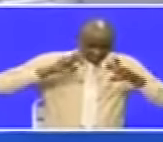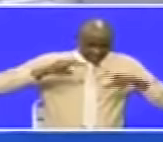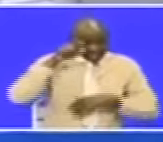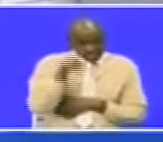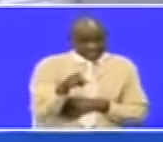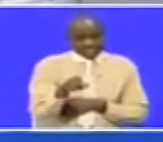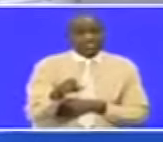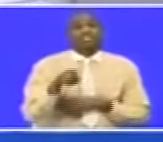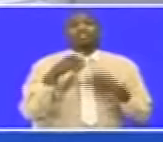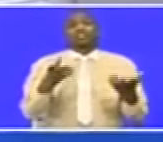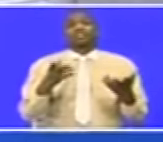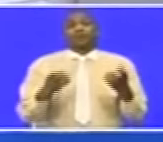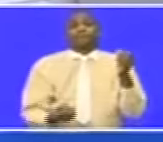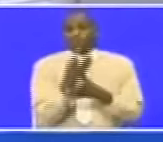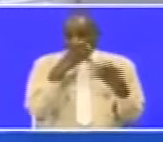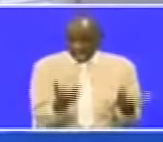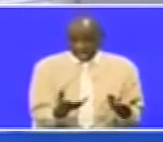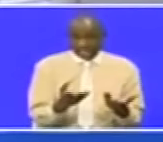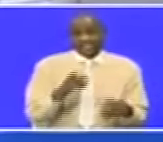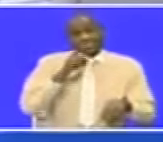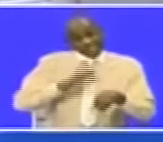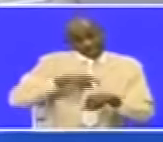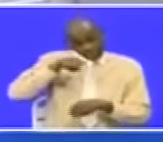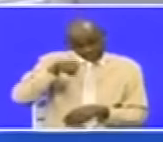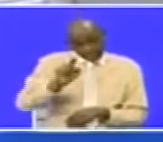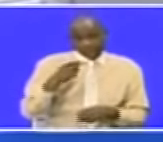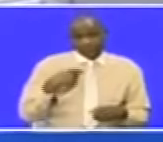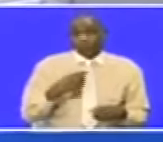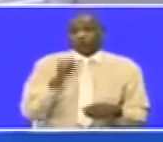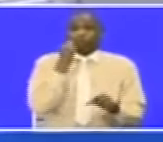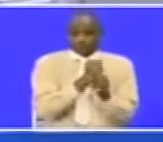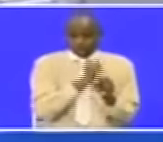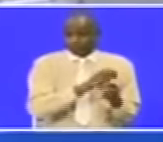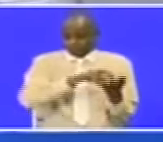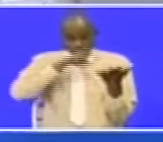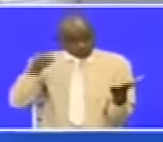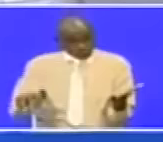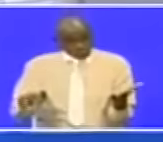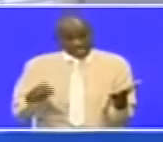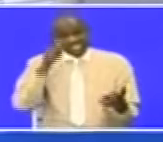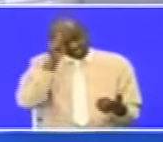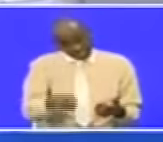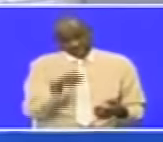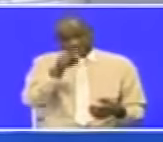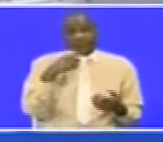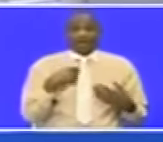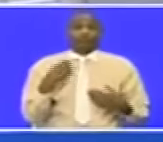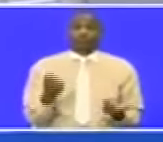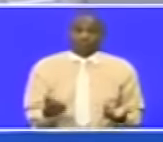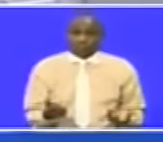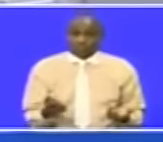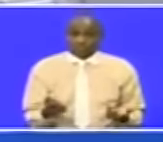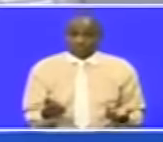liliundwa baada ya yeye kung'atuka kazini kama jaji kwa sababu alikuwa na umri